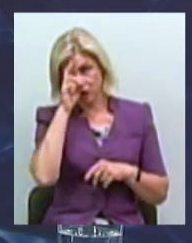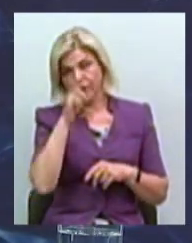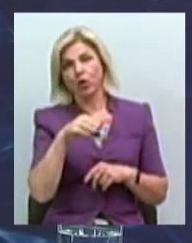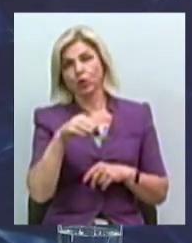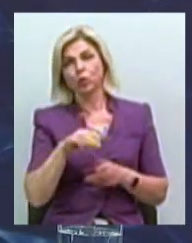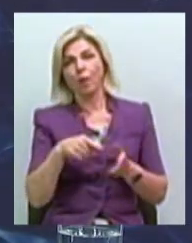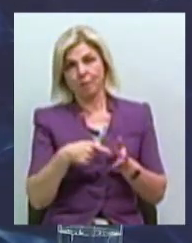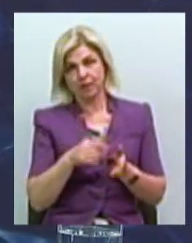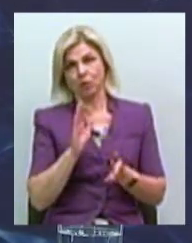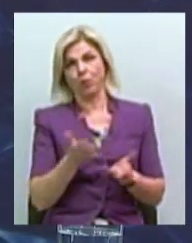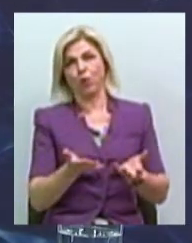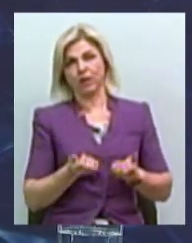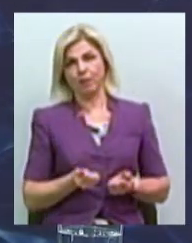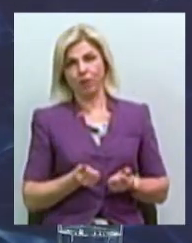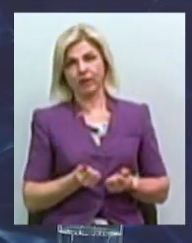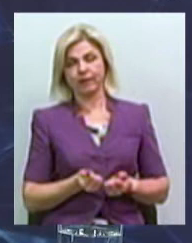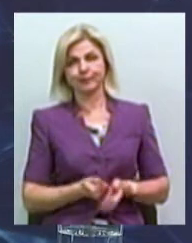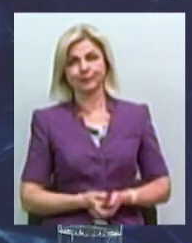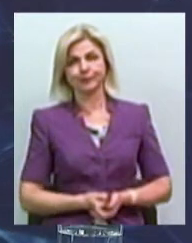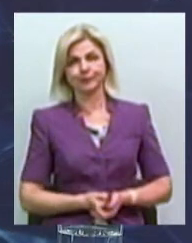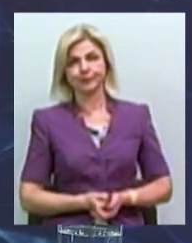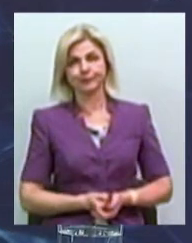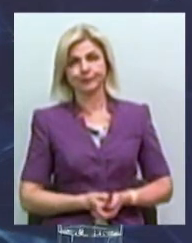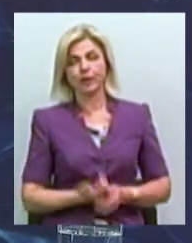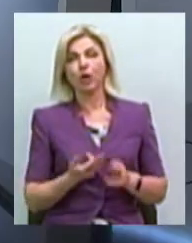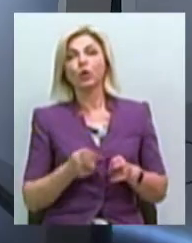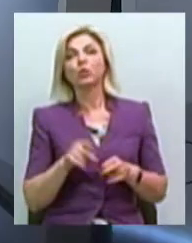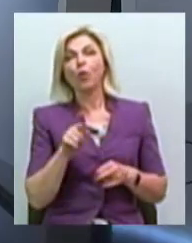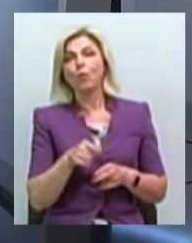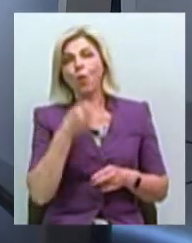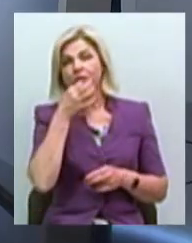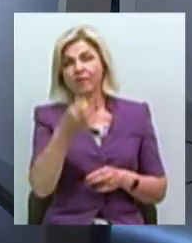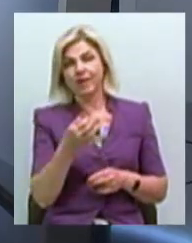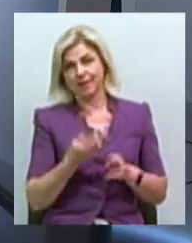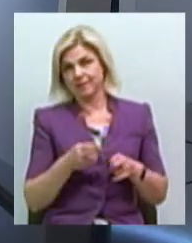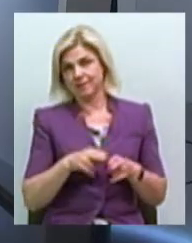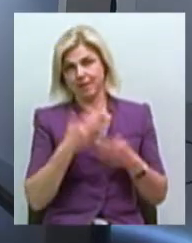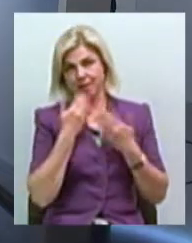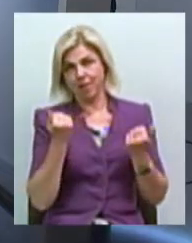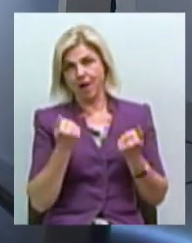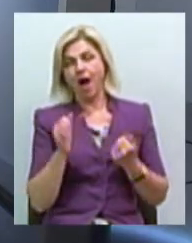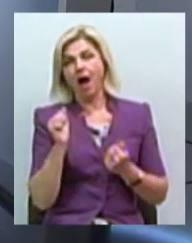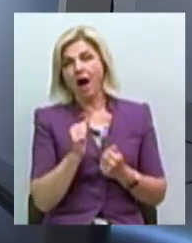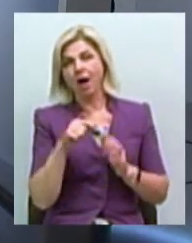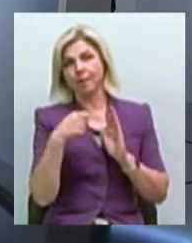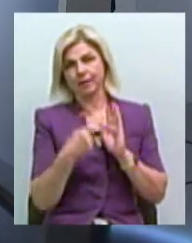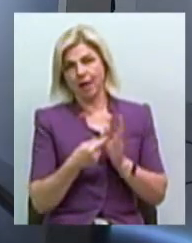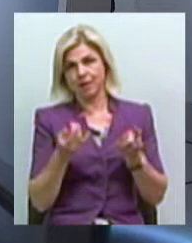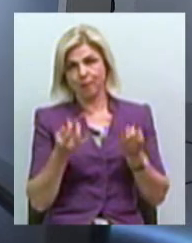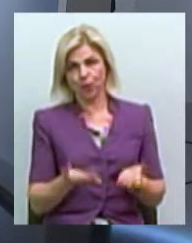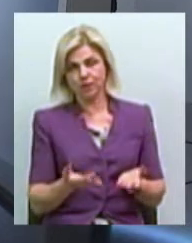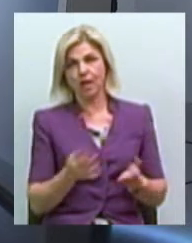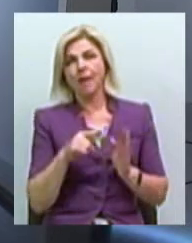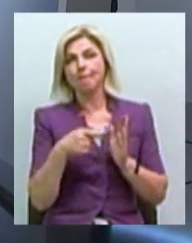місто буде отримувати. А тому відповіді на це нема. А питання просте. Місто